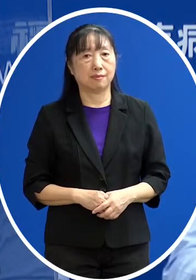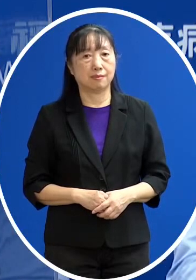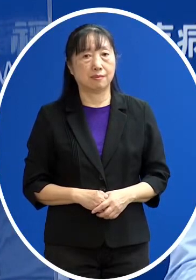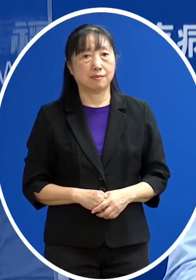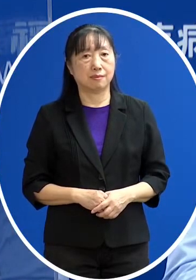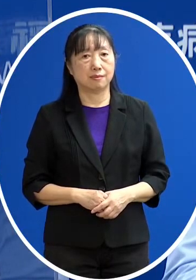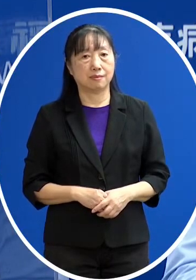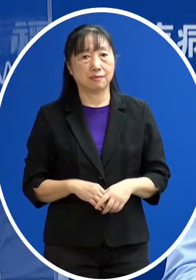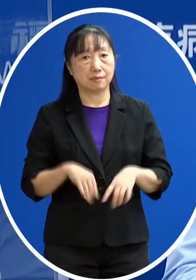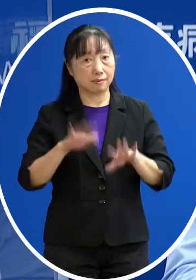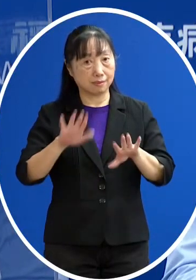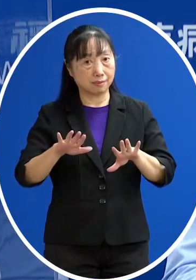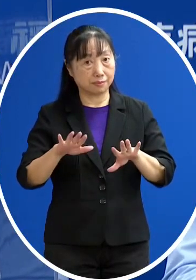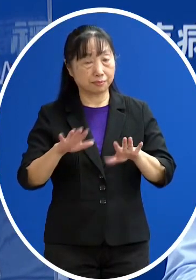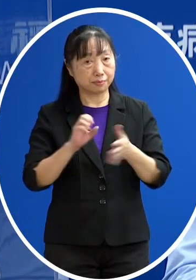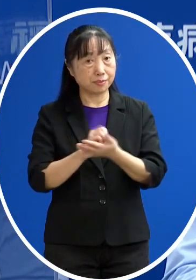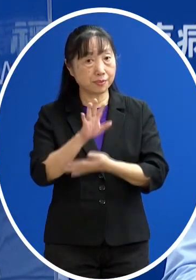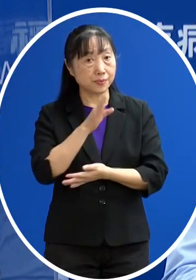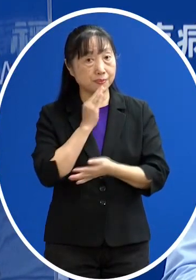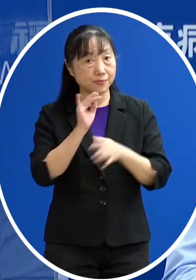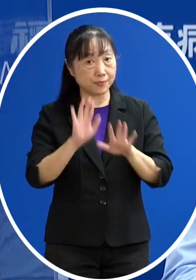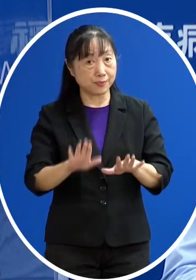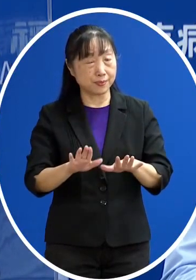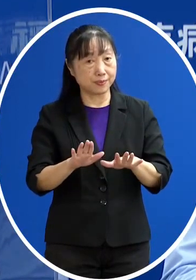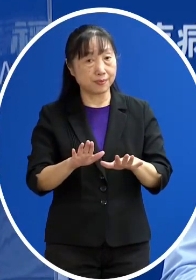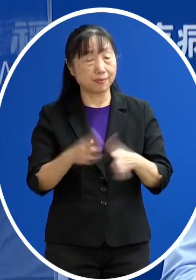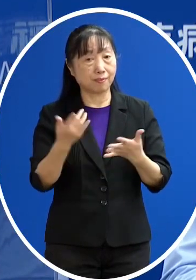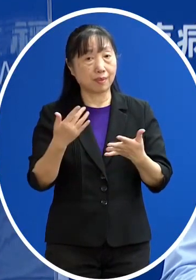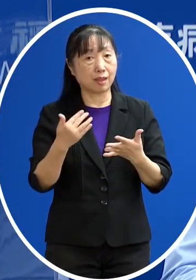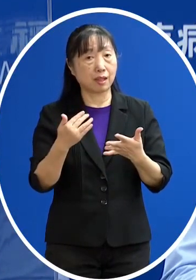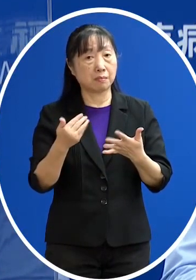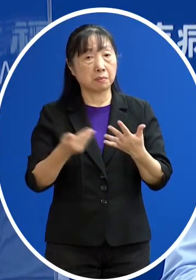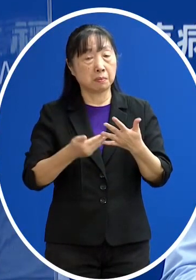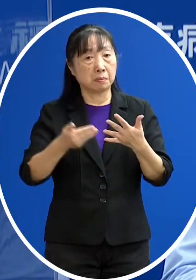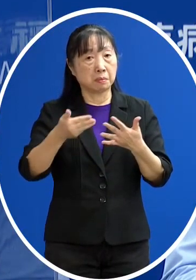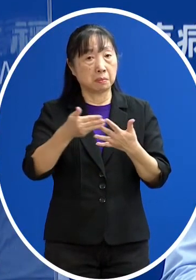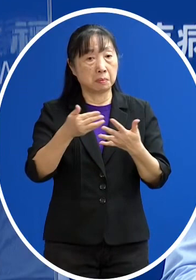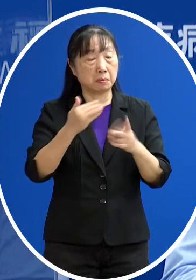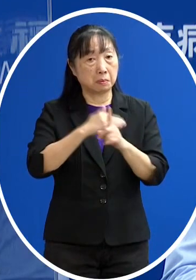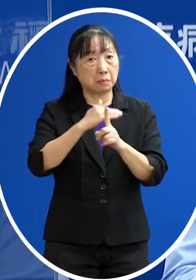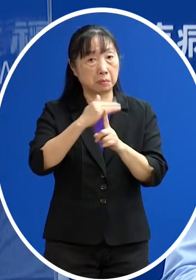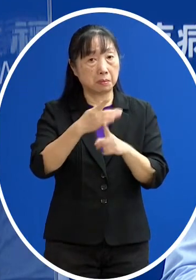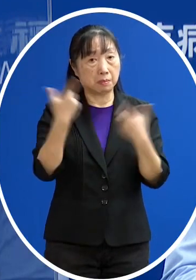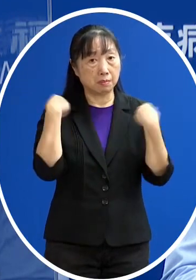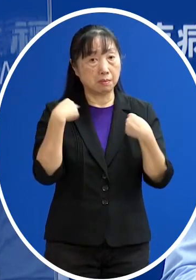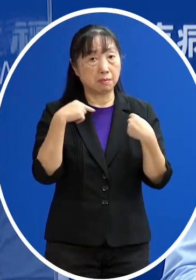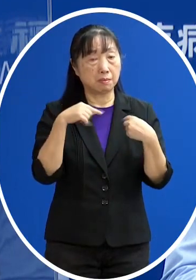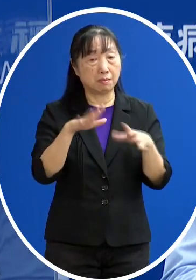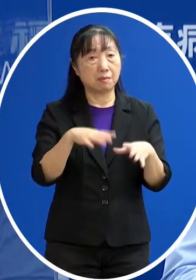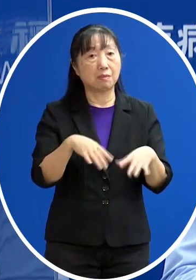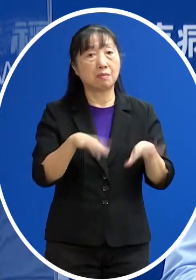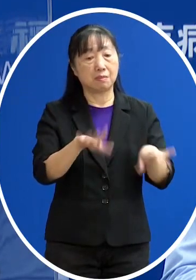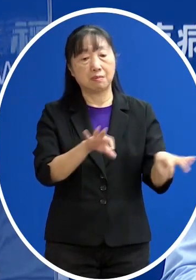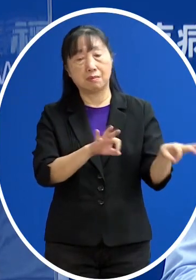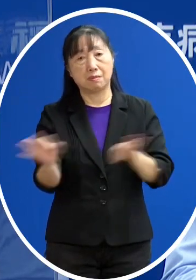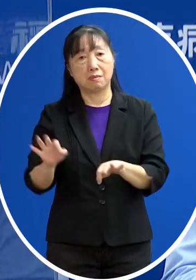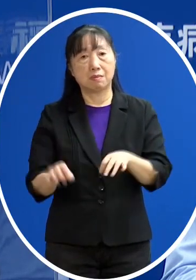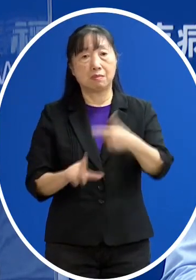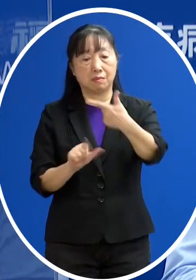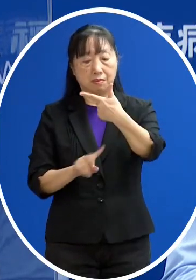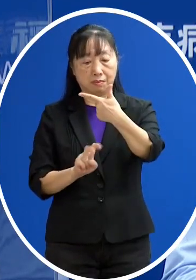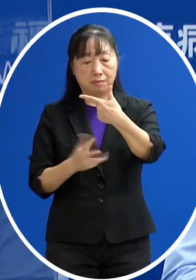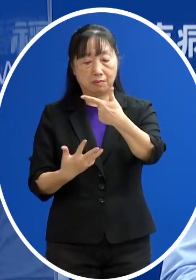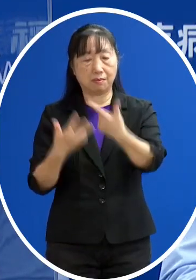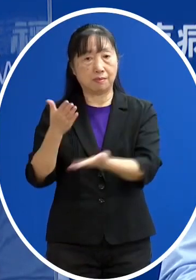好，那也要跟大家宣布，就是这次的那个三级警戒哈，要延长至哈6月28日，要延长